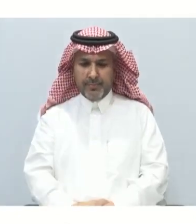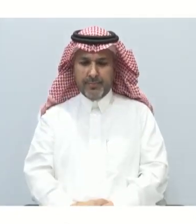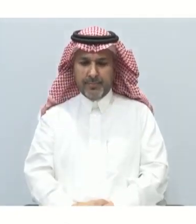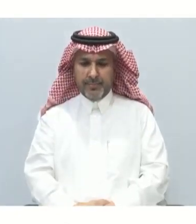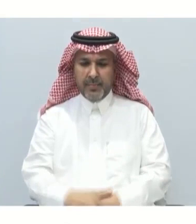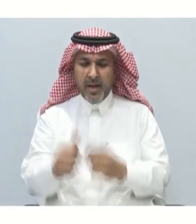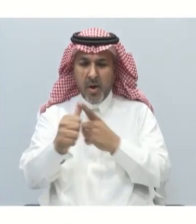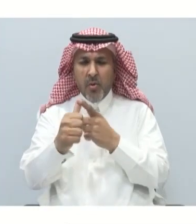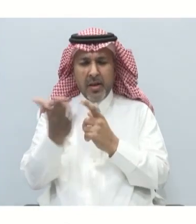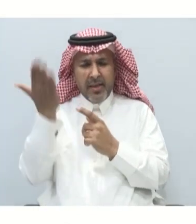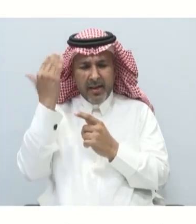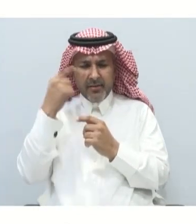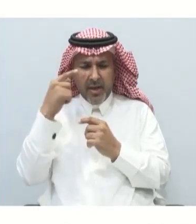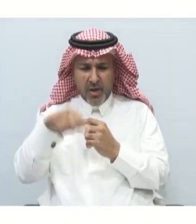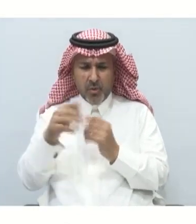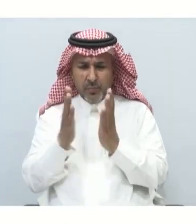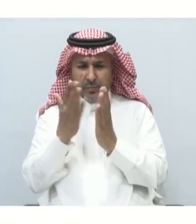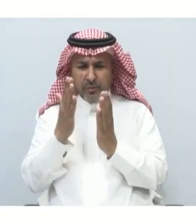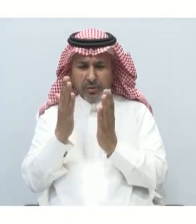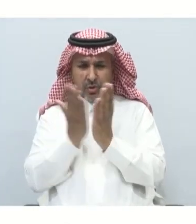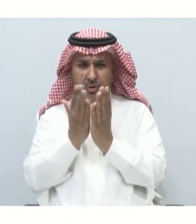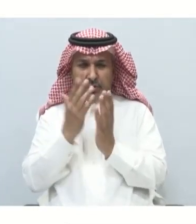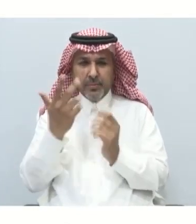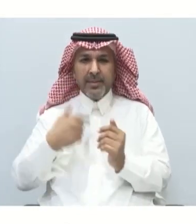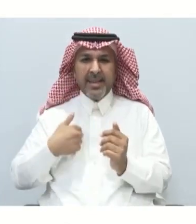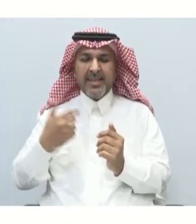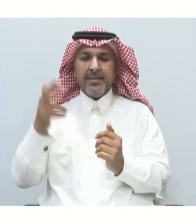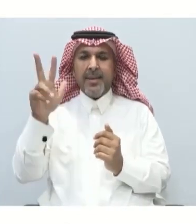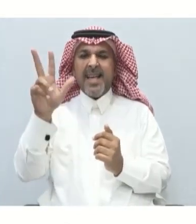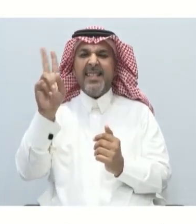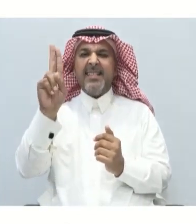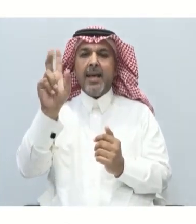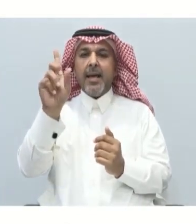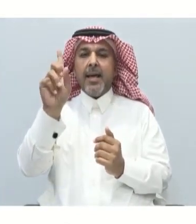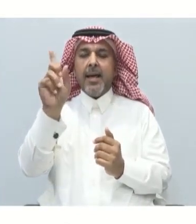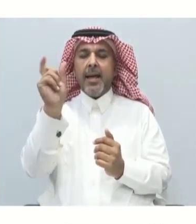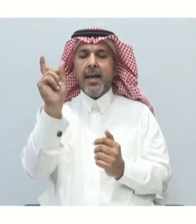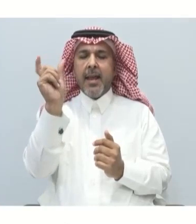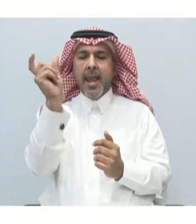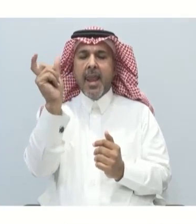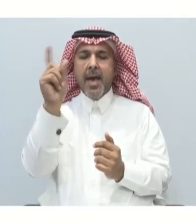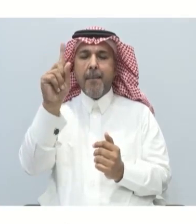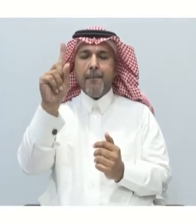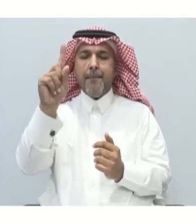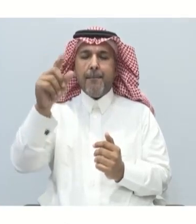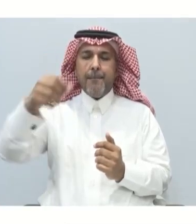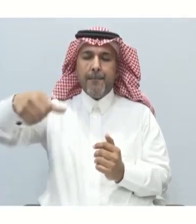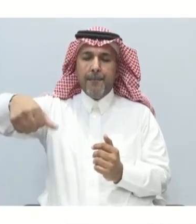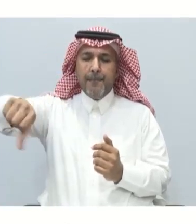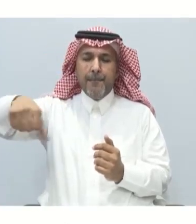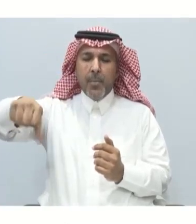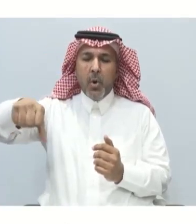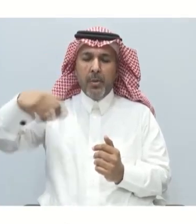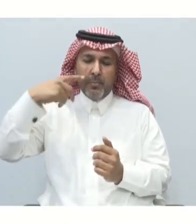ناخذ فكره التنبؤ من خلال معرفتنا لمعادله الانحدار الخطي الب بسيط تكلمنا ان عندنا دائما نوعين من